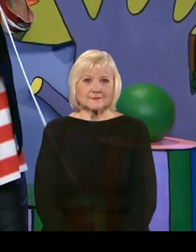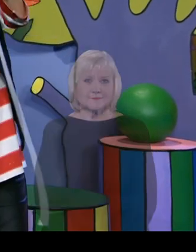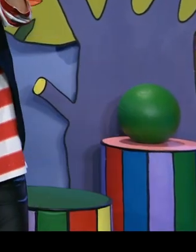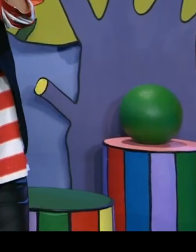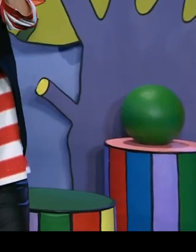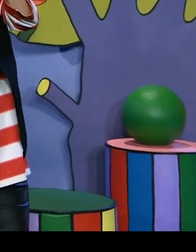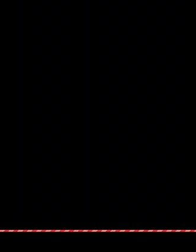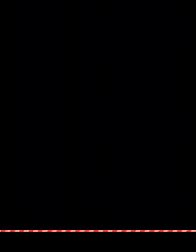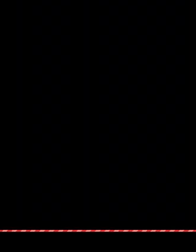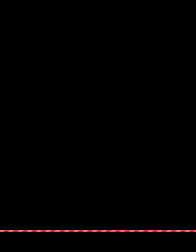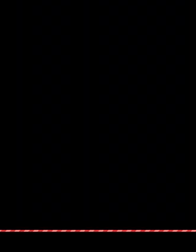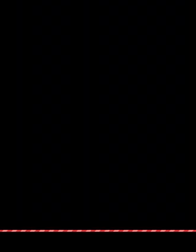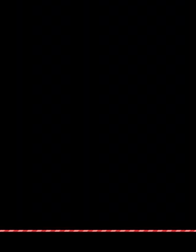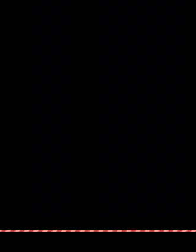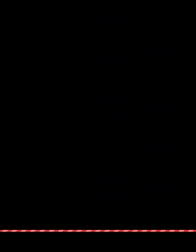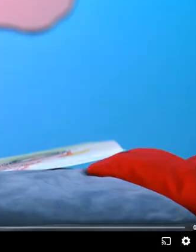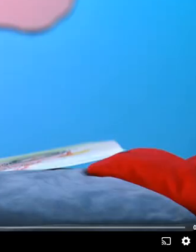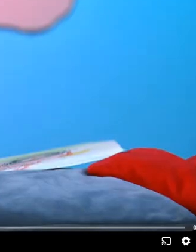pohádky.